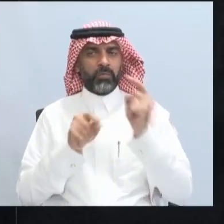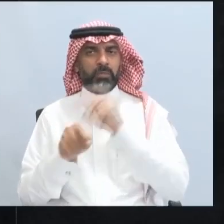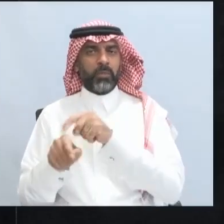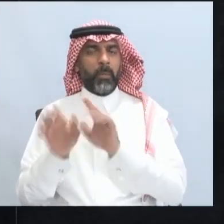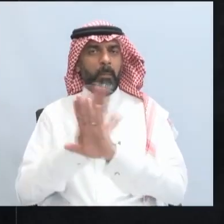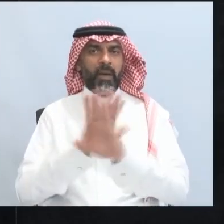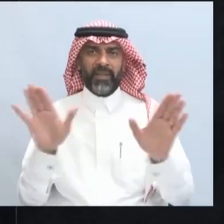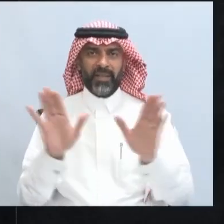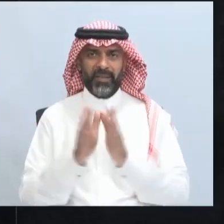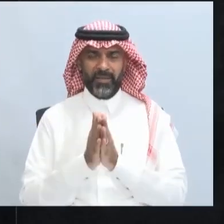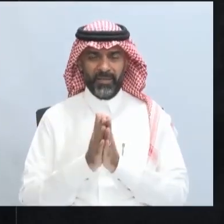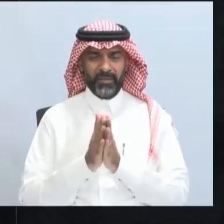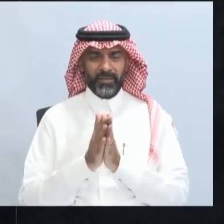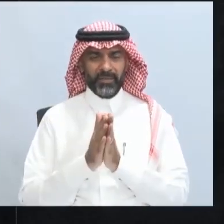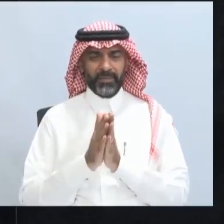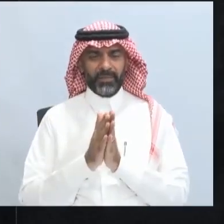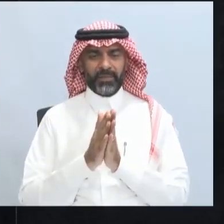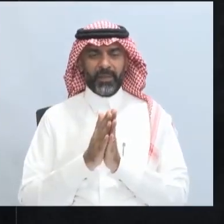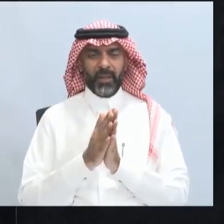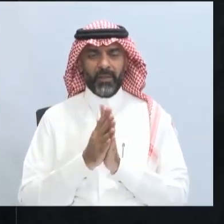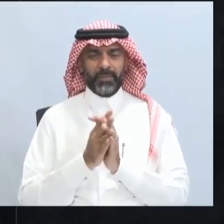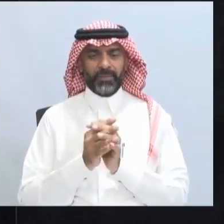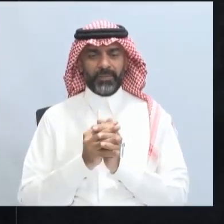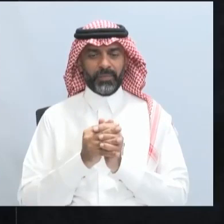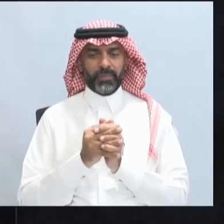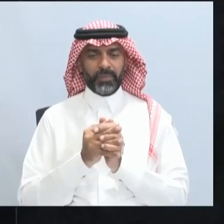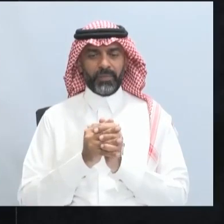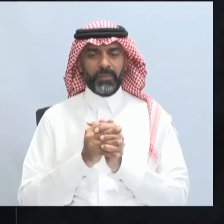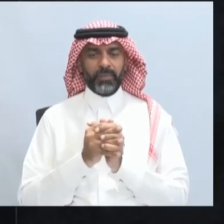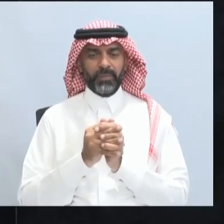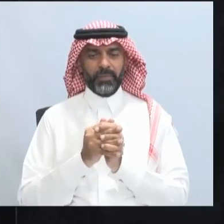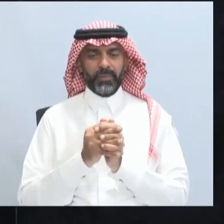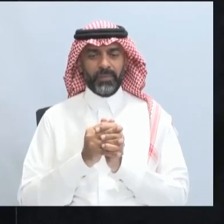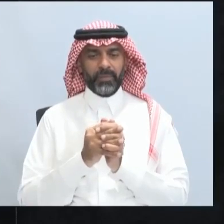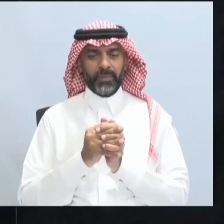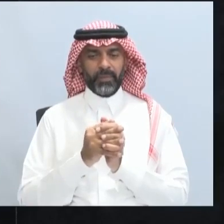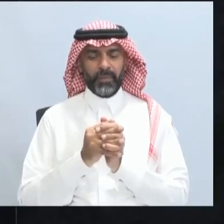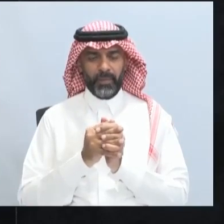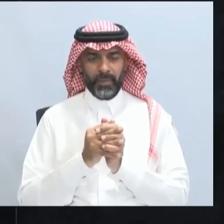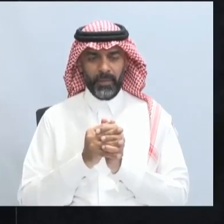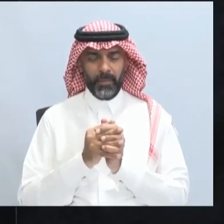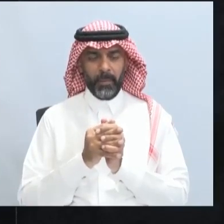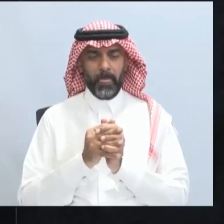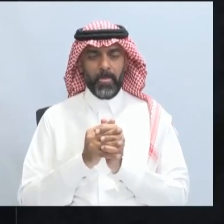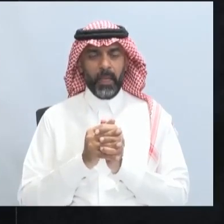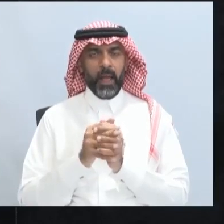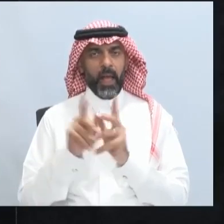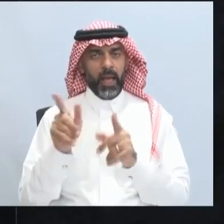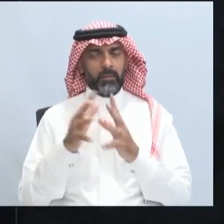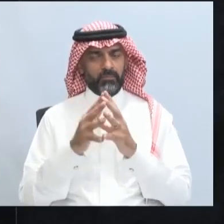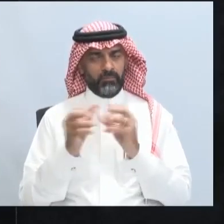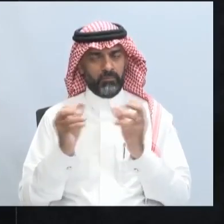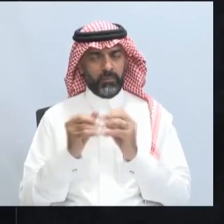و وايضا وايضا هل يطالب بحقوق او لا يطالب وهل عليه التزامات او لا هذا ما